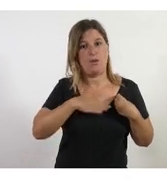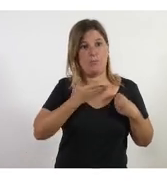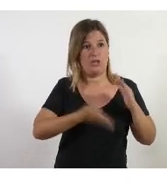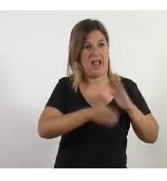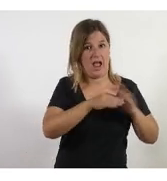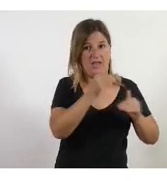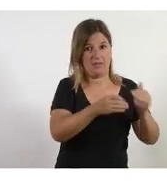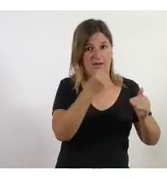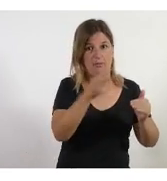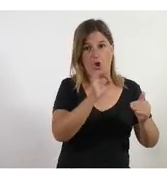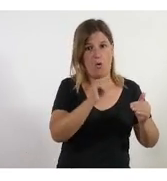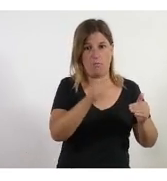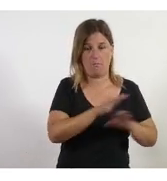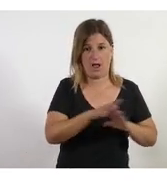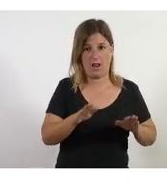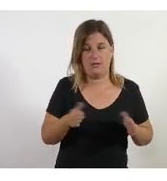que no.